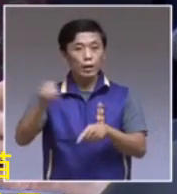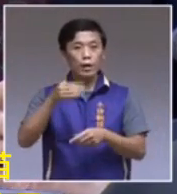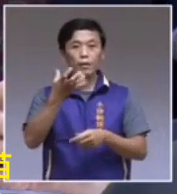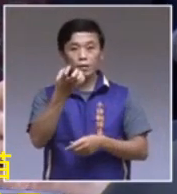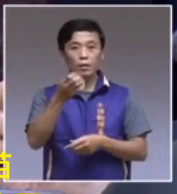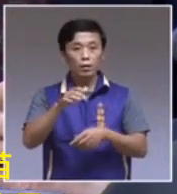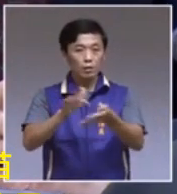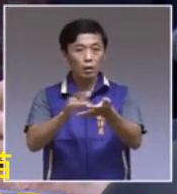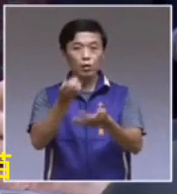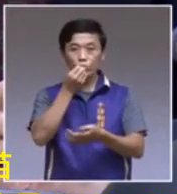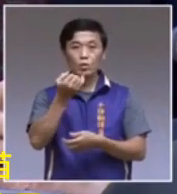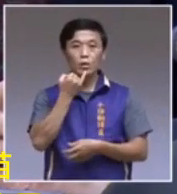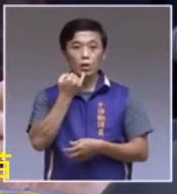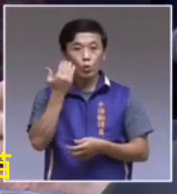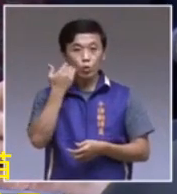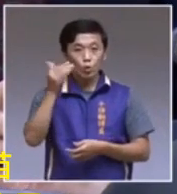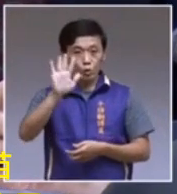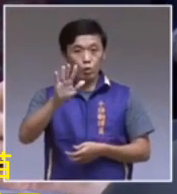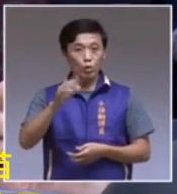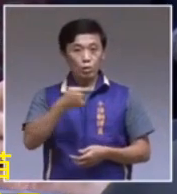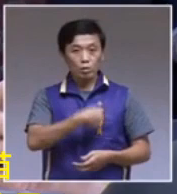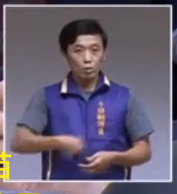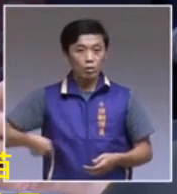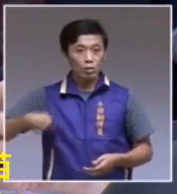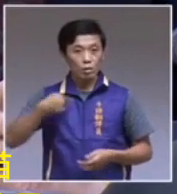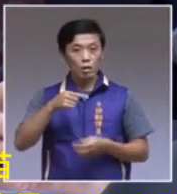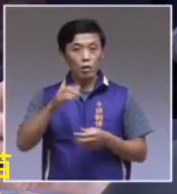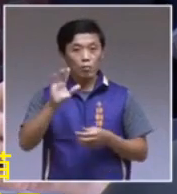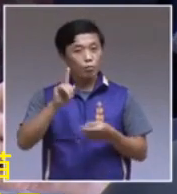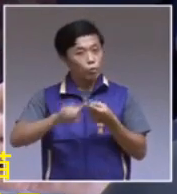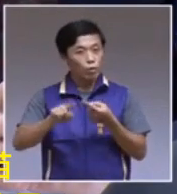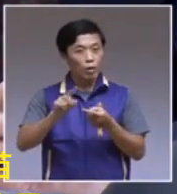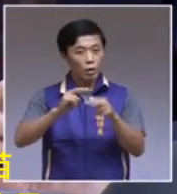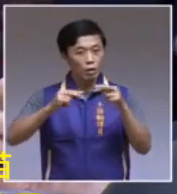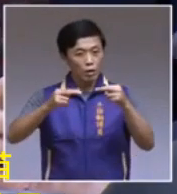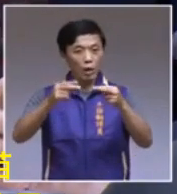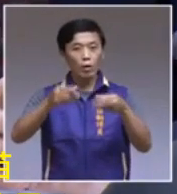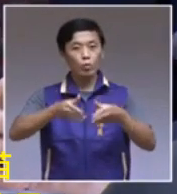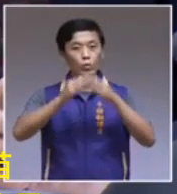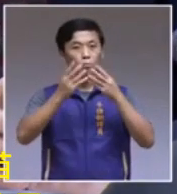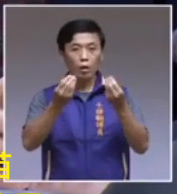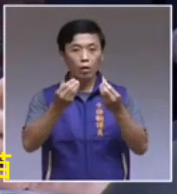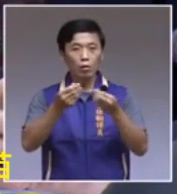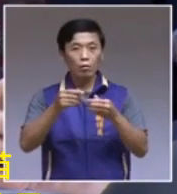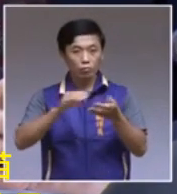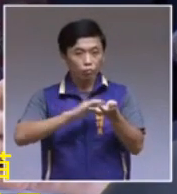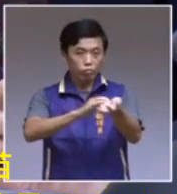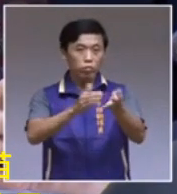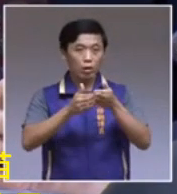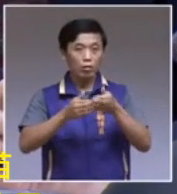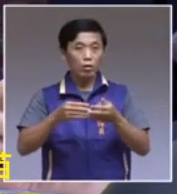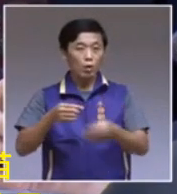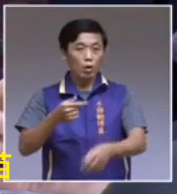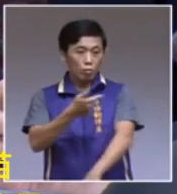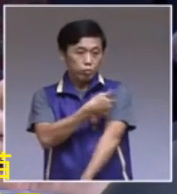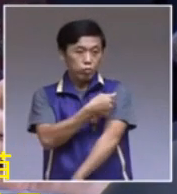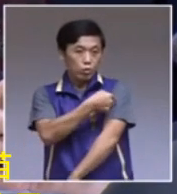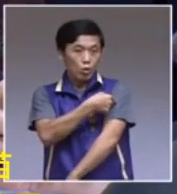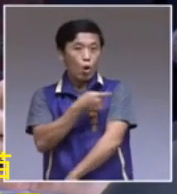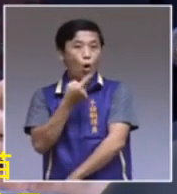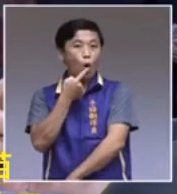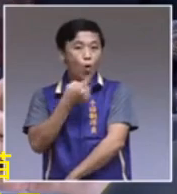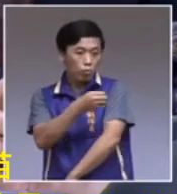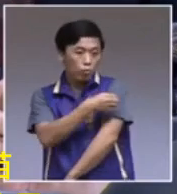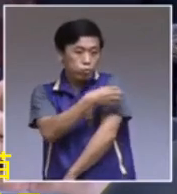症状未改善，那就要尽速就医。那接种的地方有的时候会局部红肿热